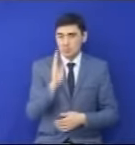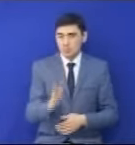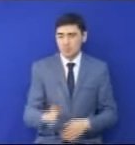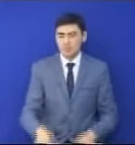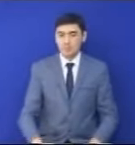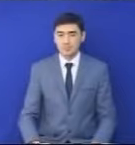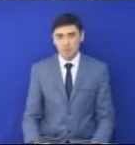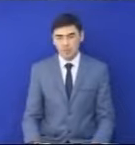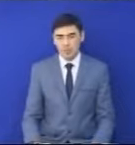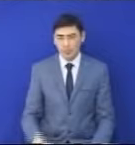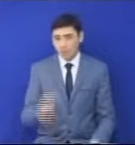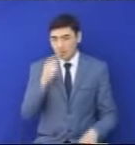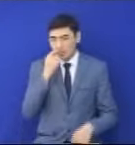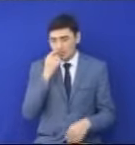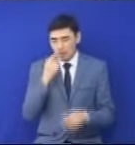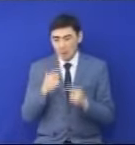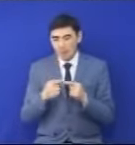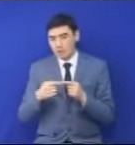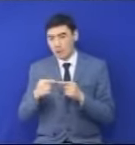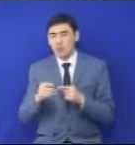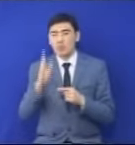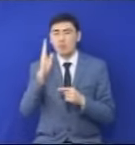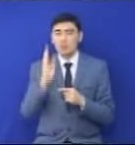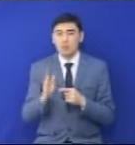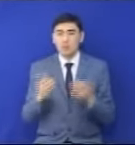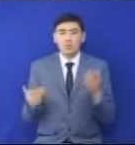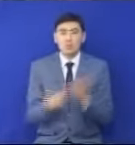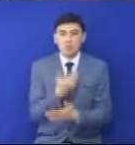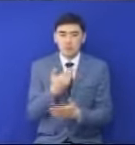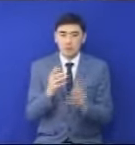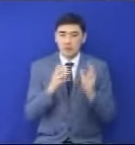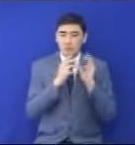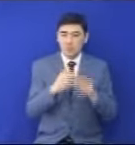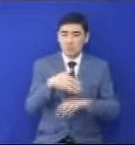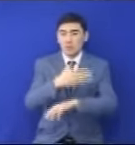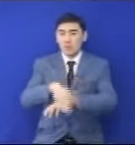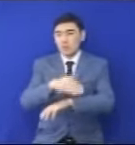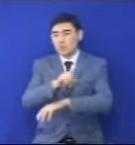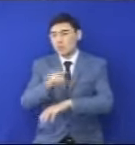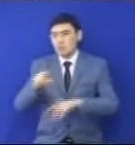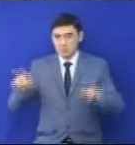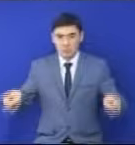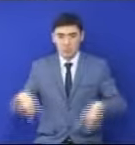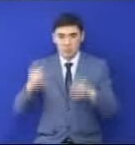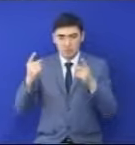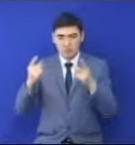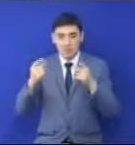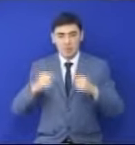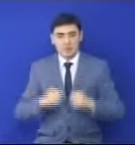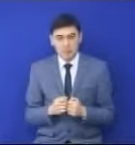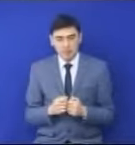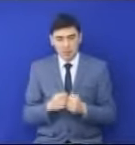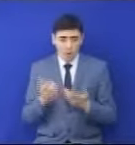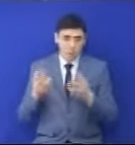атқарушы билік қаржыландыру көлемінің артуына байланысты қала көшелерінің жағдайын айтарлықтай жақсартуды жоспарлап отыр. Бұл өз